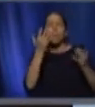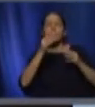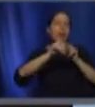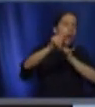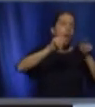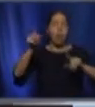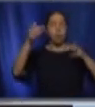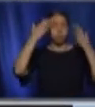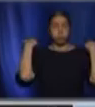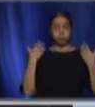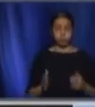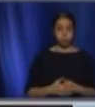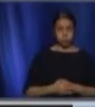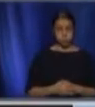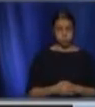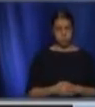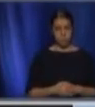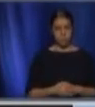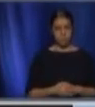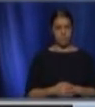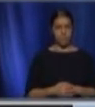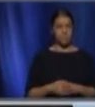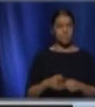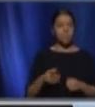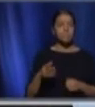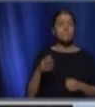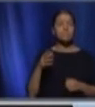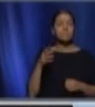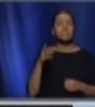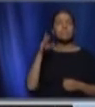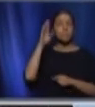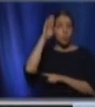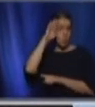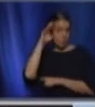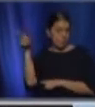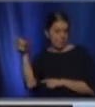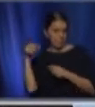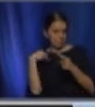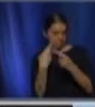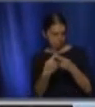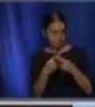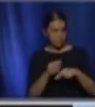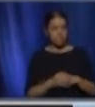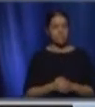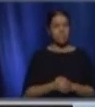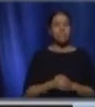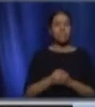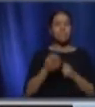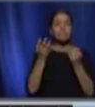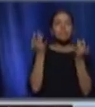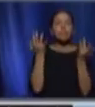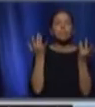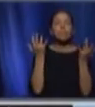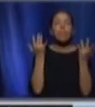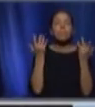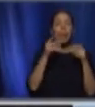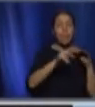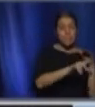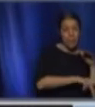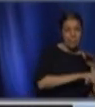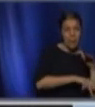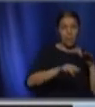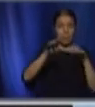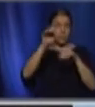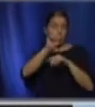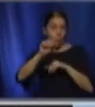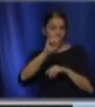classes totales, primaire et secondaire, c'est à peu près 45 000 classes. Fait que on revient encore au même 3 % que le premier